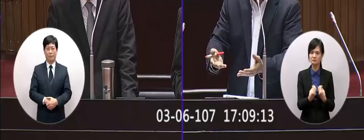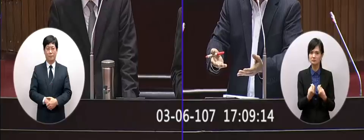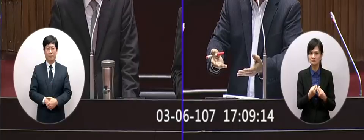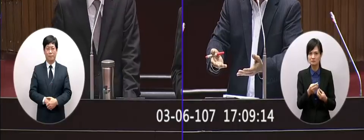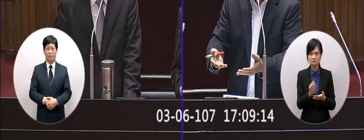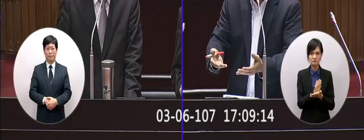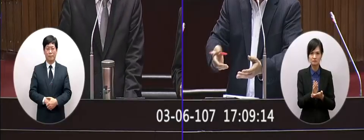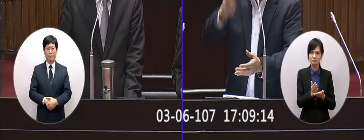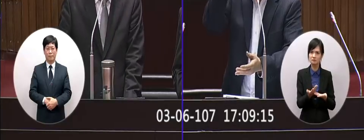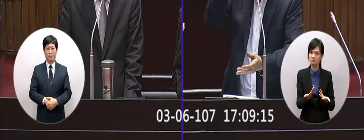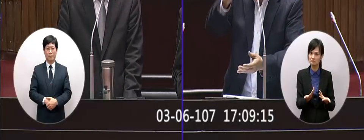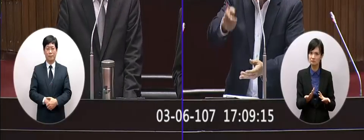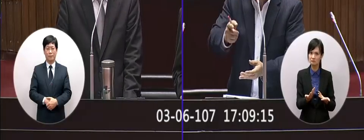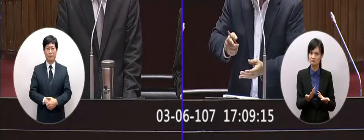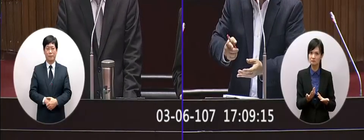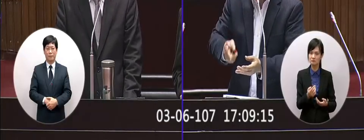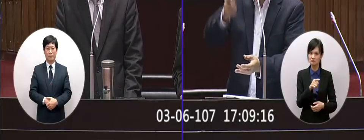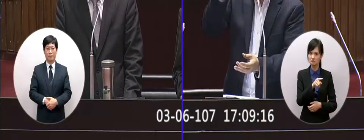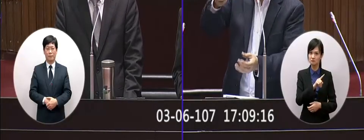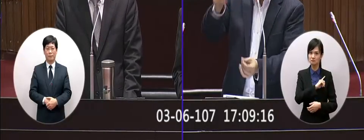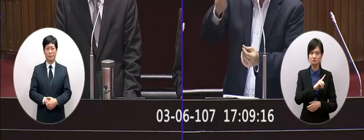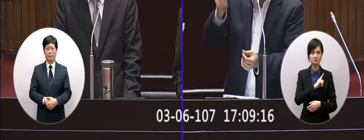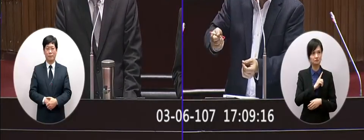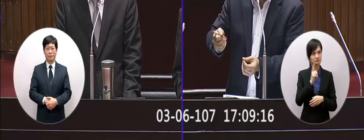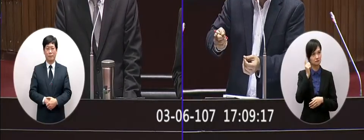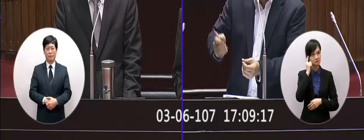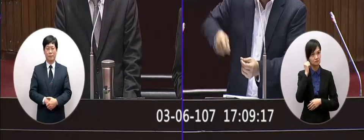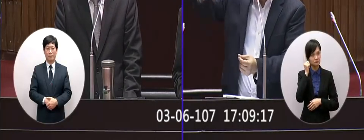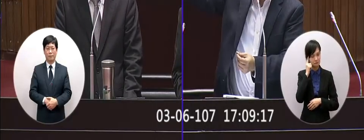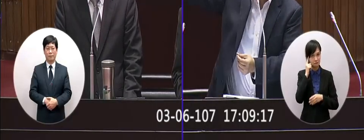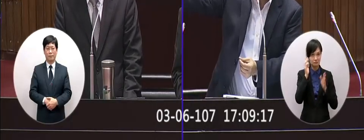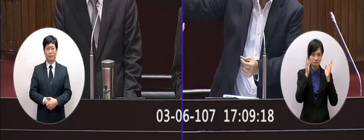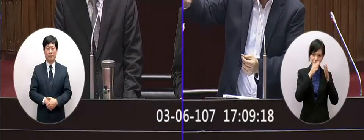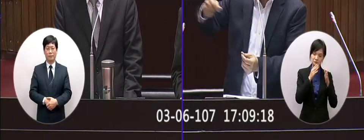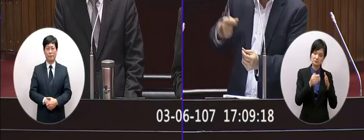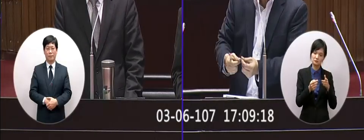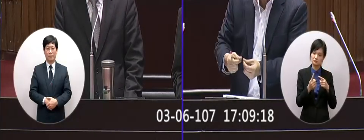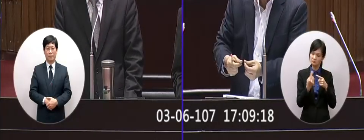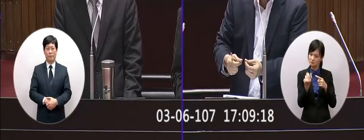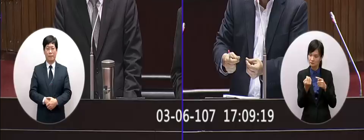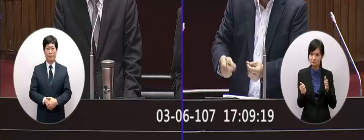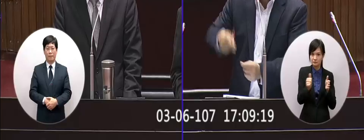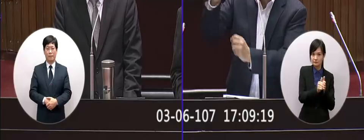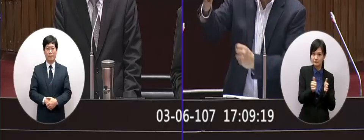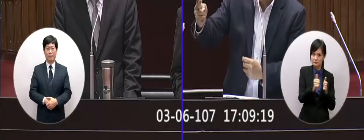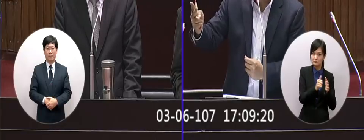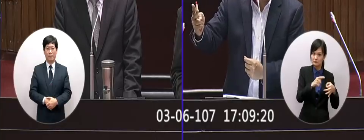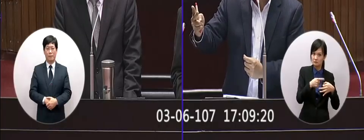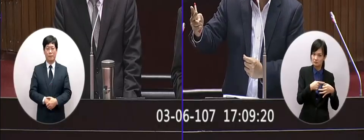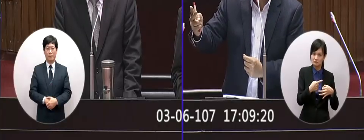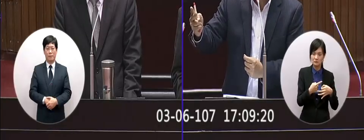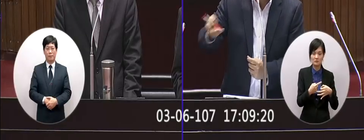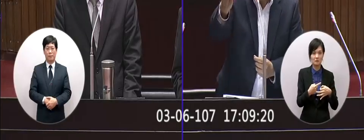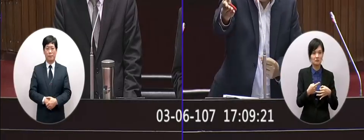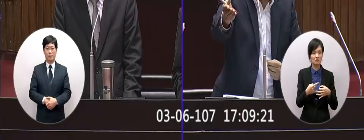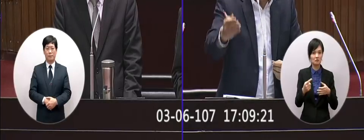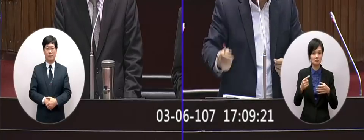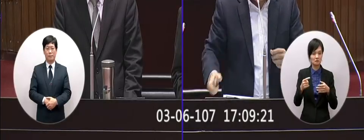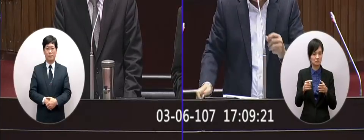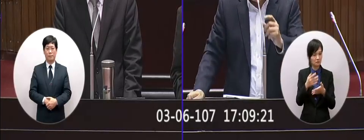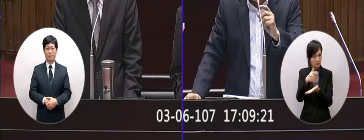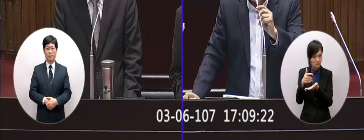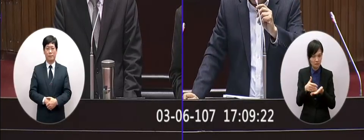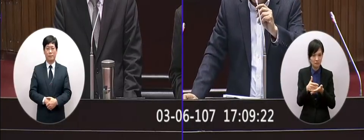来无？还是恁想咧想讲几个人坐车票来收入会了两亿？我